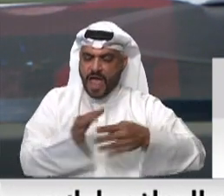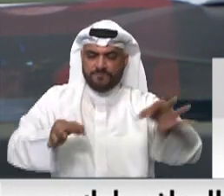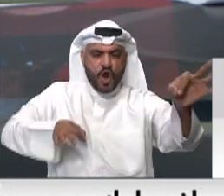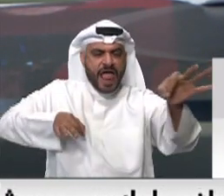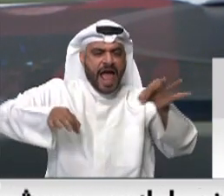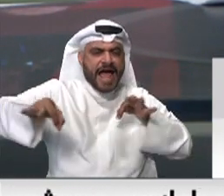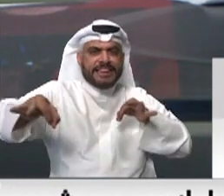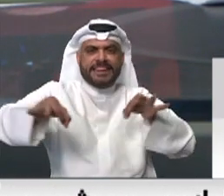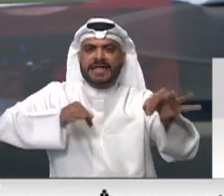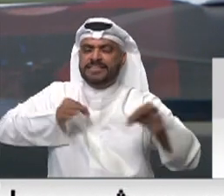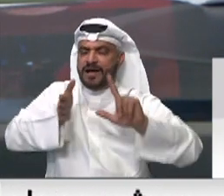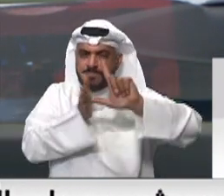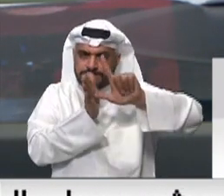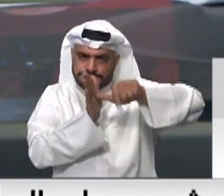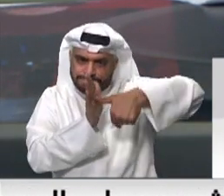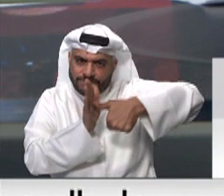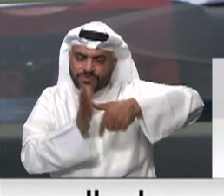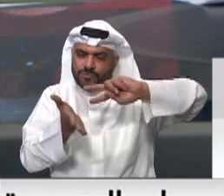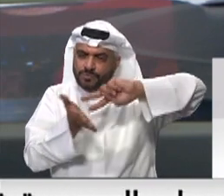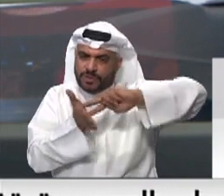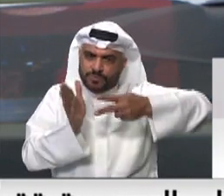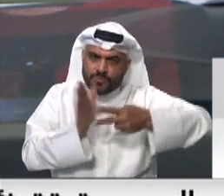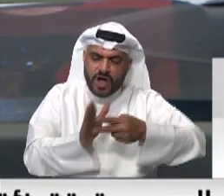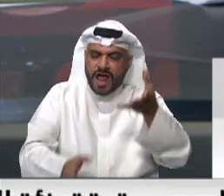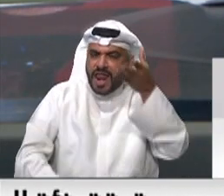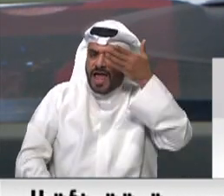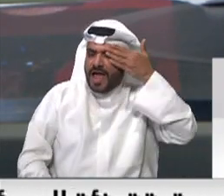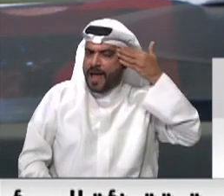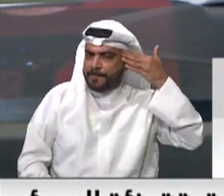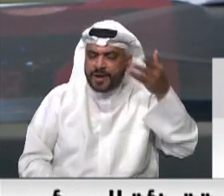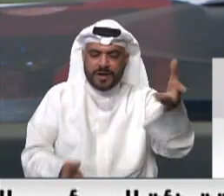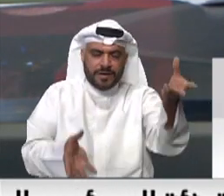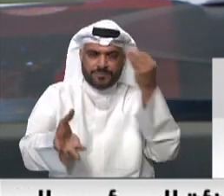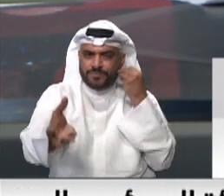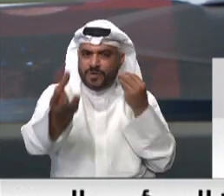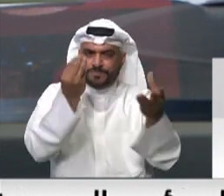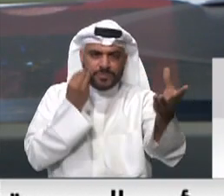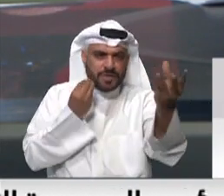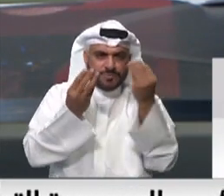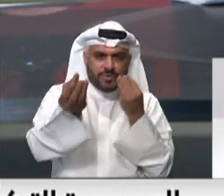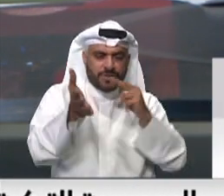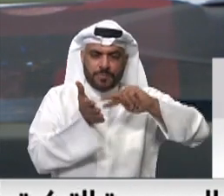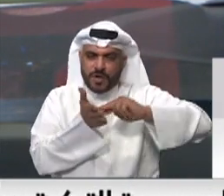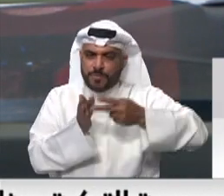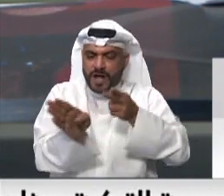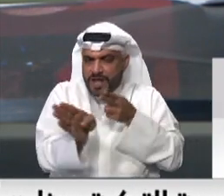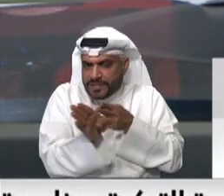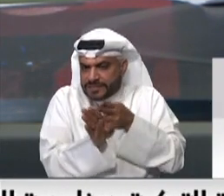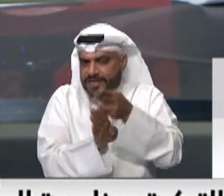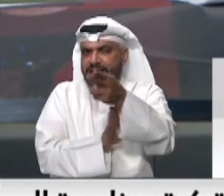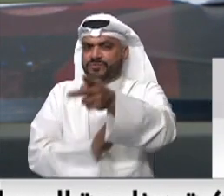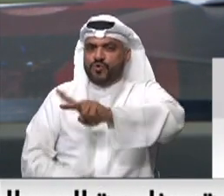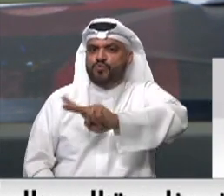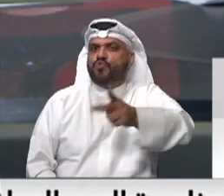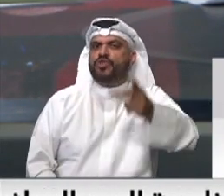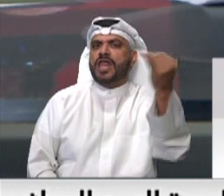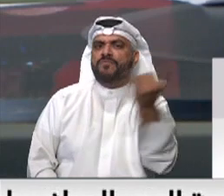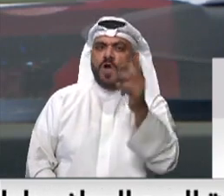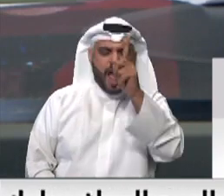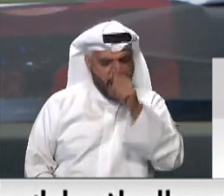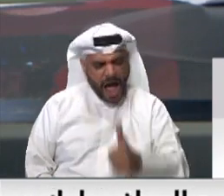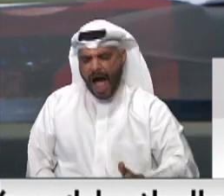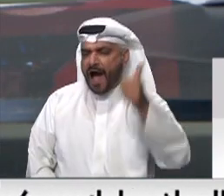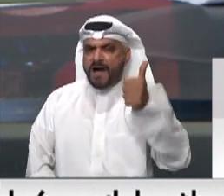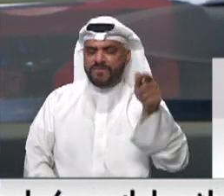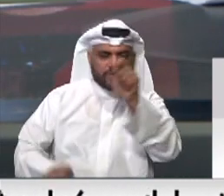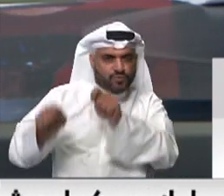من خلال نقل وتبادل الخبرات والتجارب العالمية في مختلف التخصصات الهندسية وفق أفضل